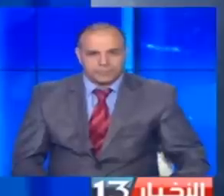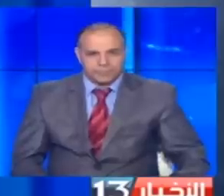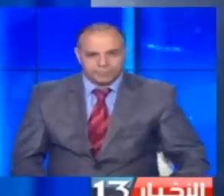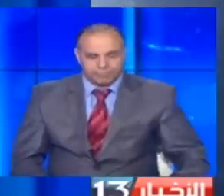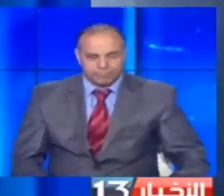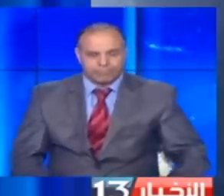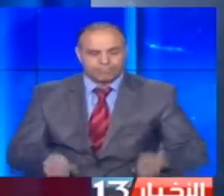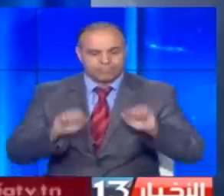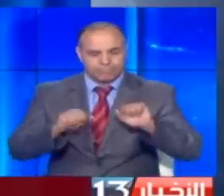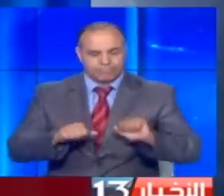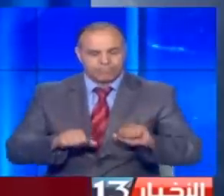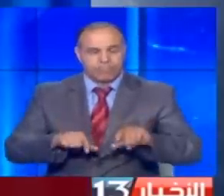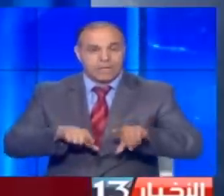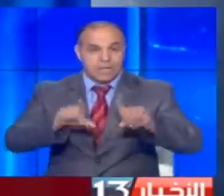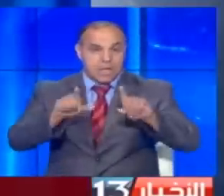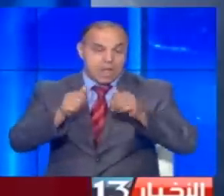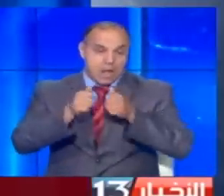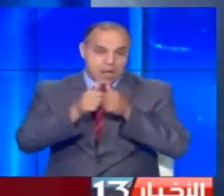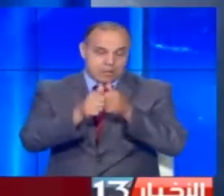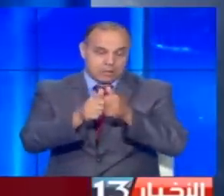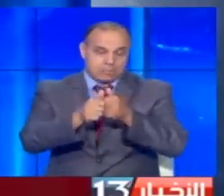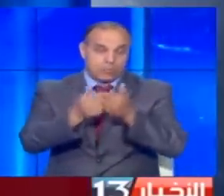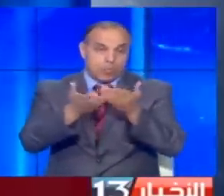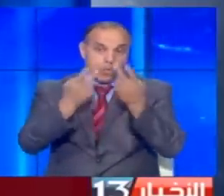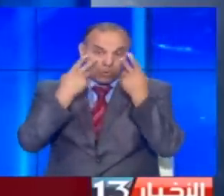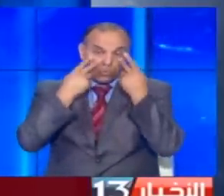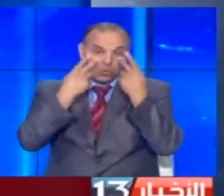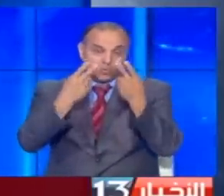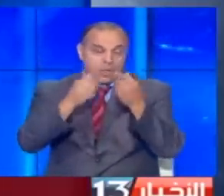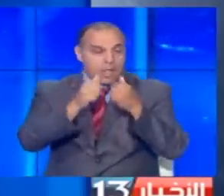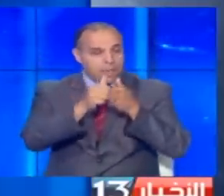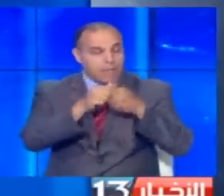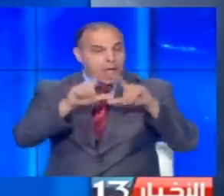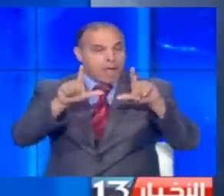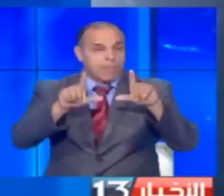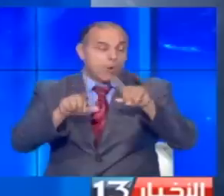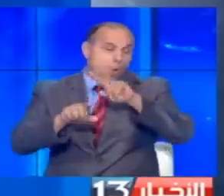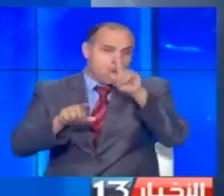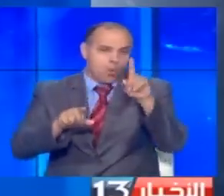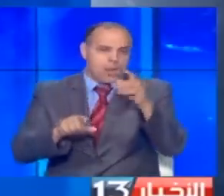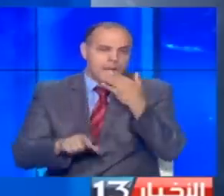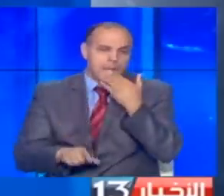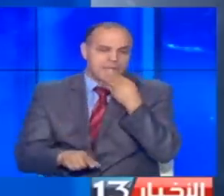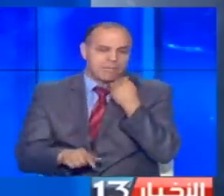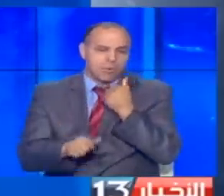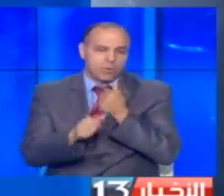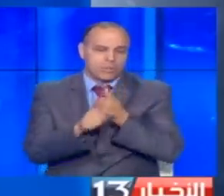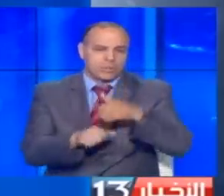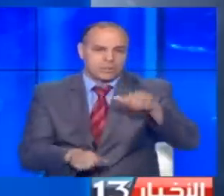ضربه تلفزيه على بنتكم مشاهدينا نتابع اخبارنا كافه